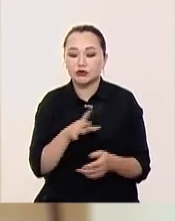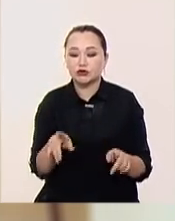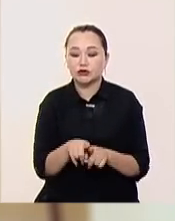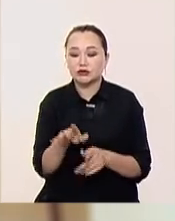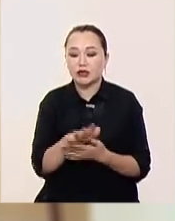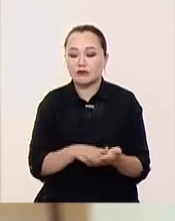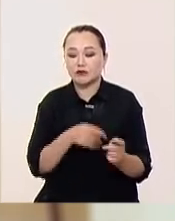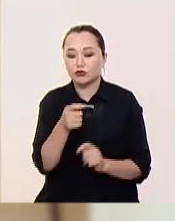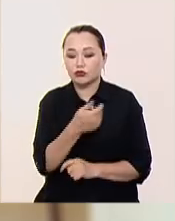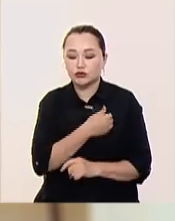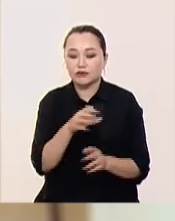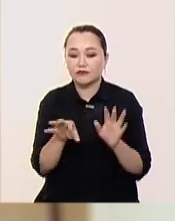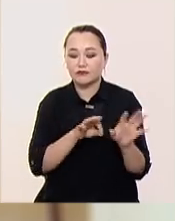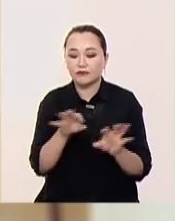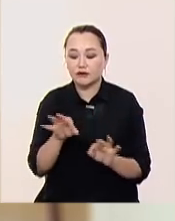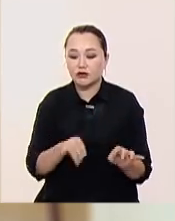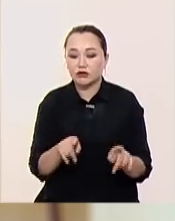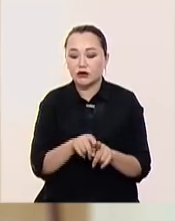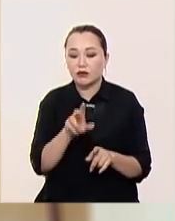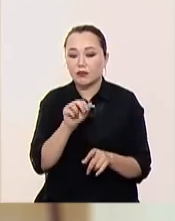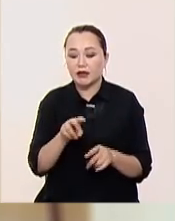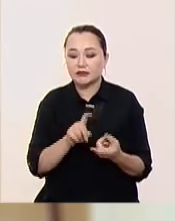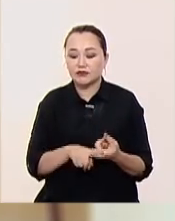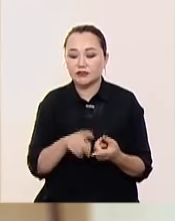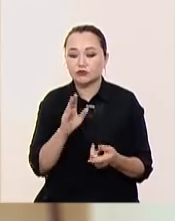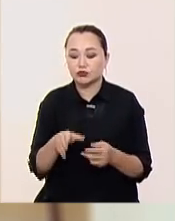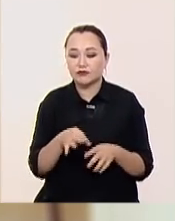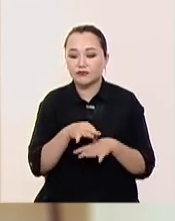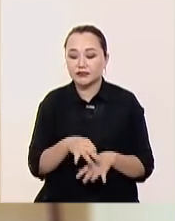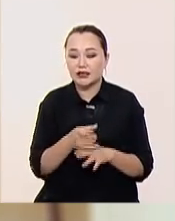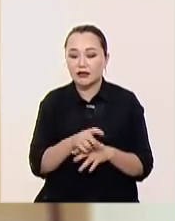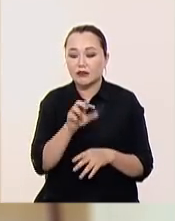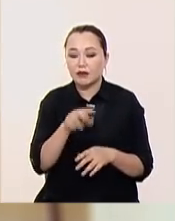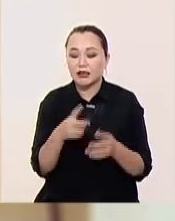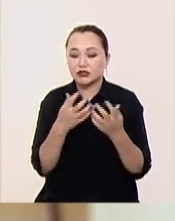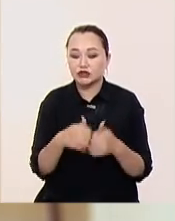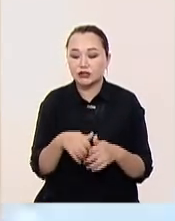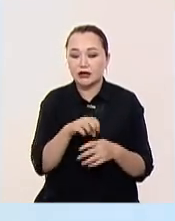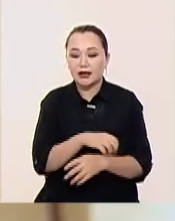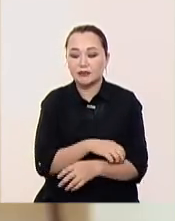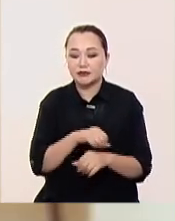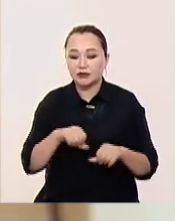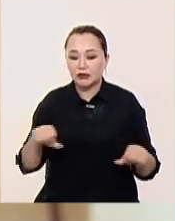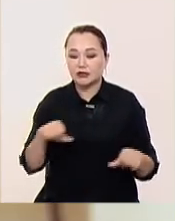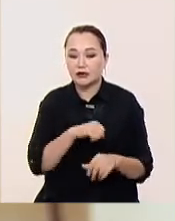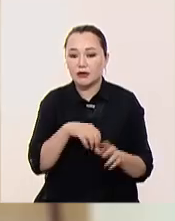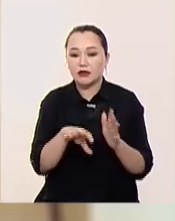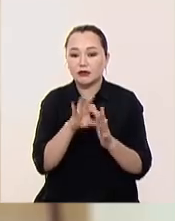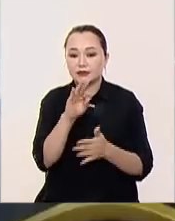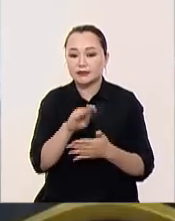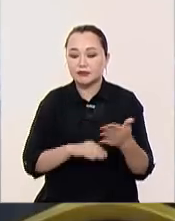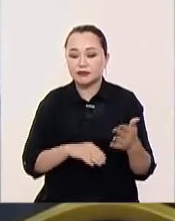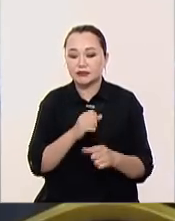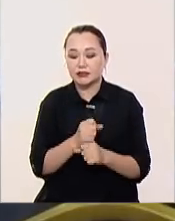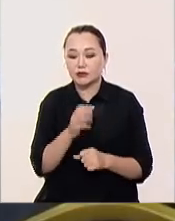өтініш берушілерді іріктеу бал беру жүйесі арқылы жүргізіледі. Сосын осы балды есептеп тәуелсіз комиссия іріктеуден өткендердің тізімін